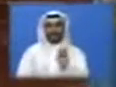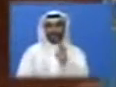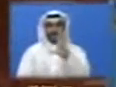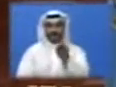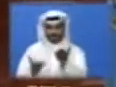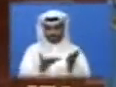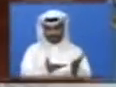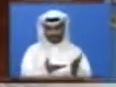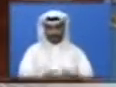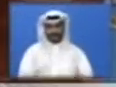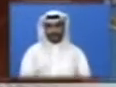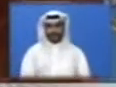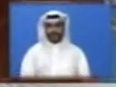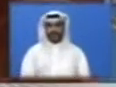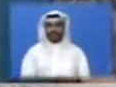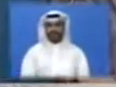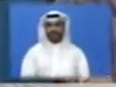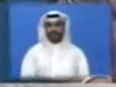الأحمد الصباح.